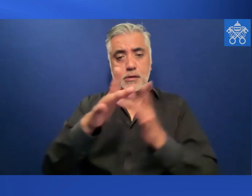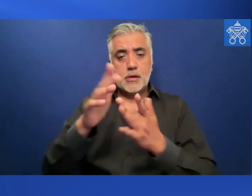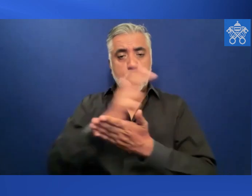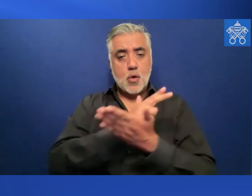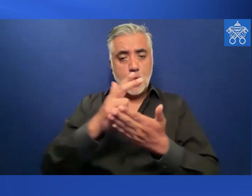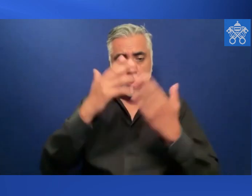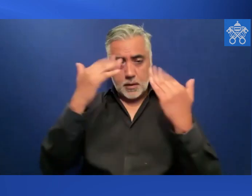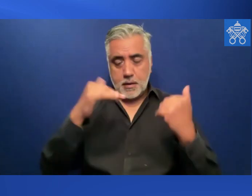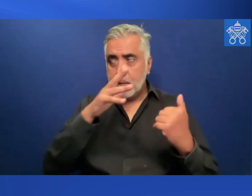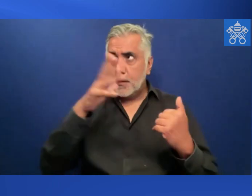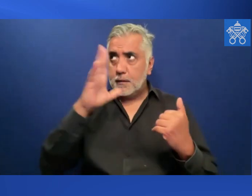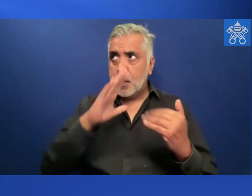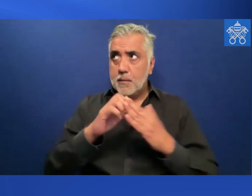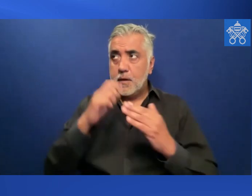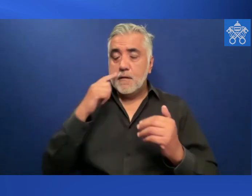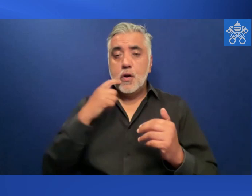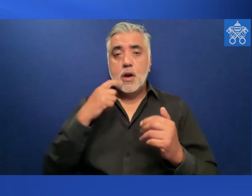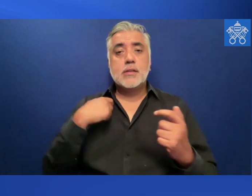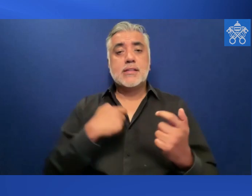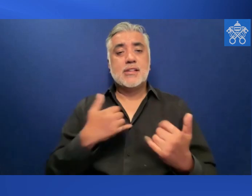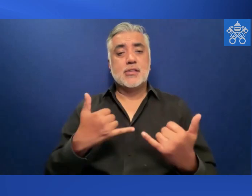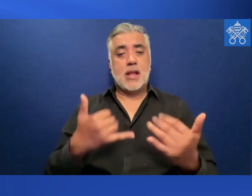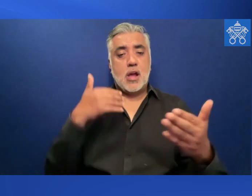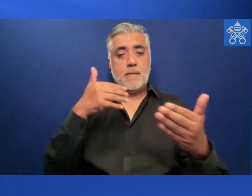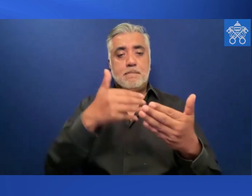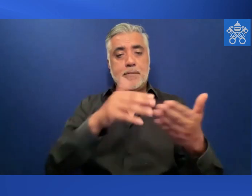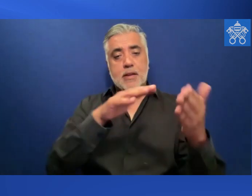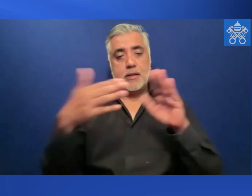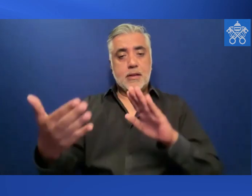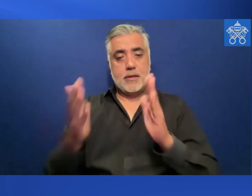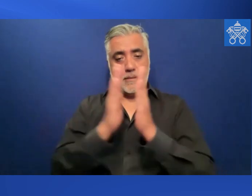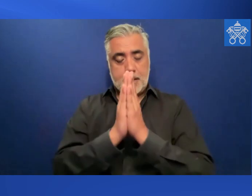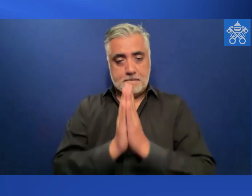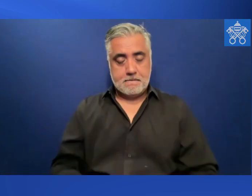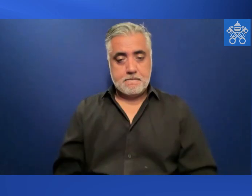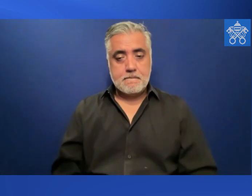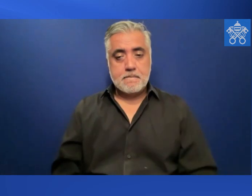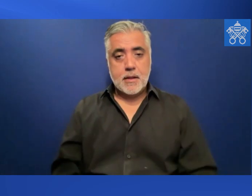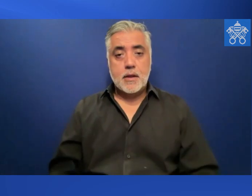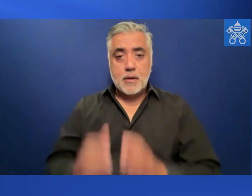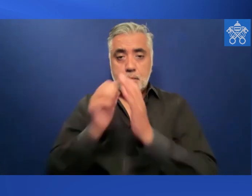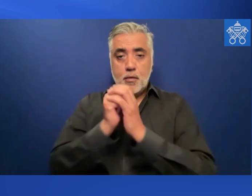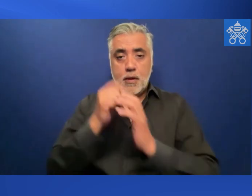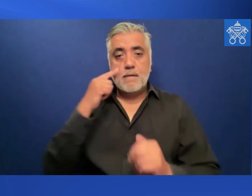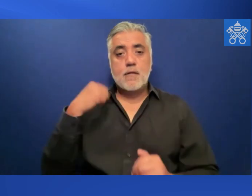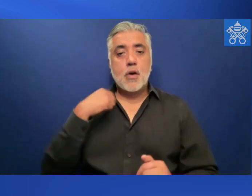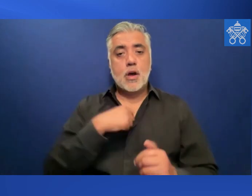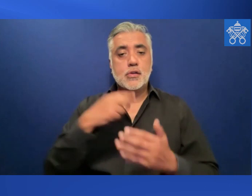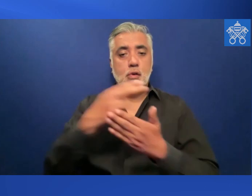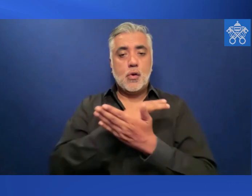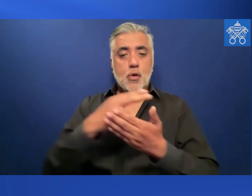Dei, ora pro nobis peccatoribus, nunc et in hora mortis nostre. Amen. Ora pro nobis, Santa Dei Genitrix.